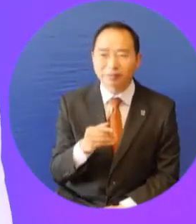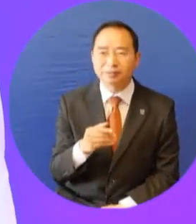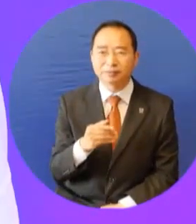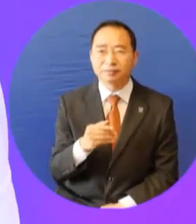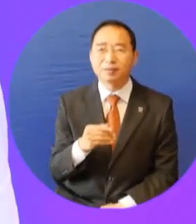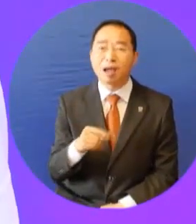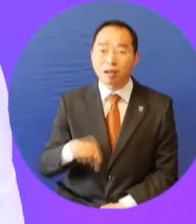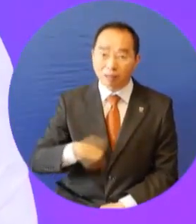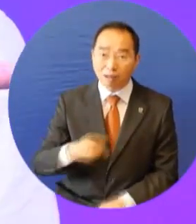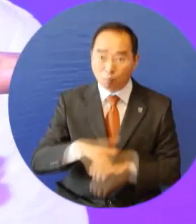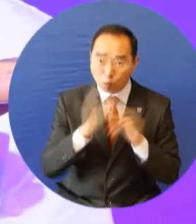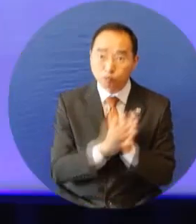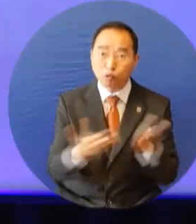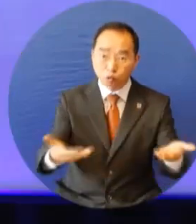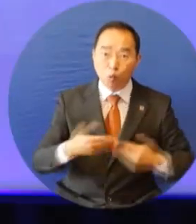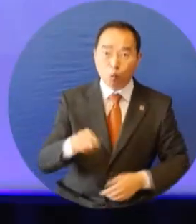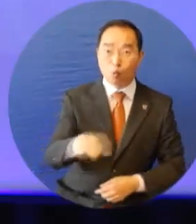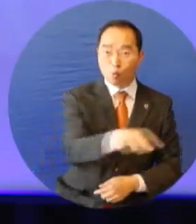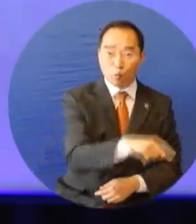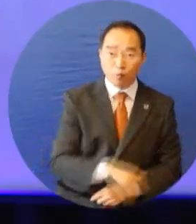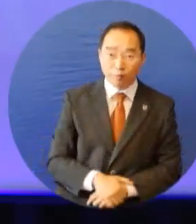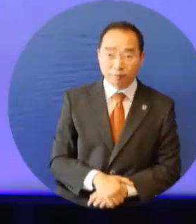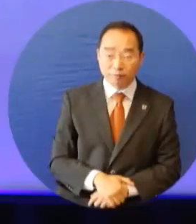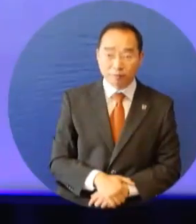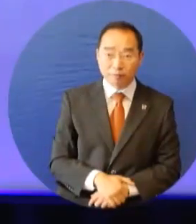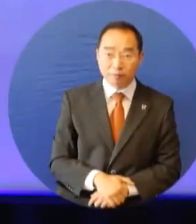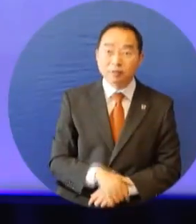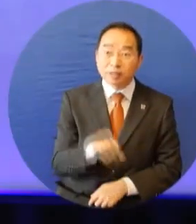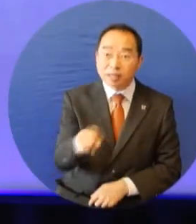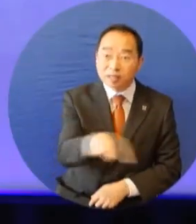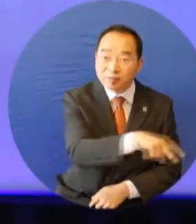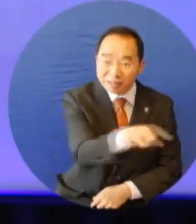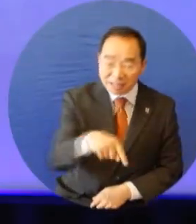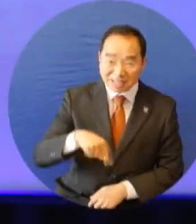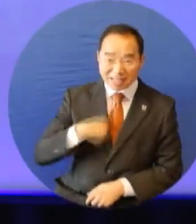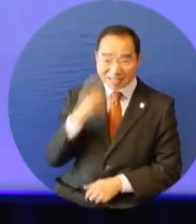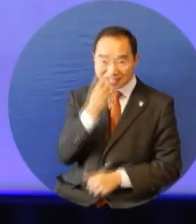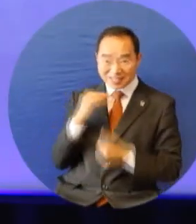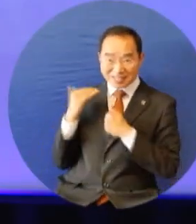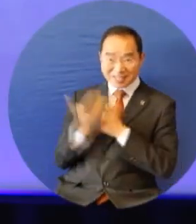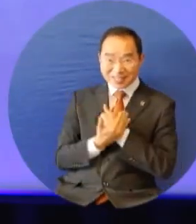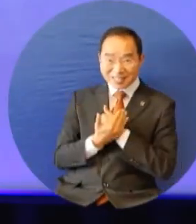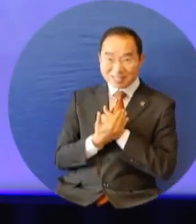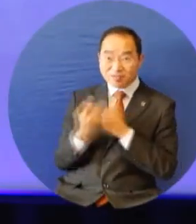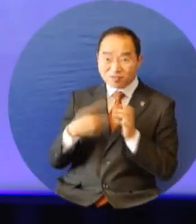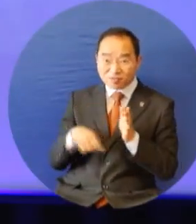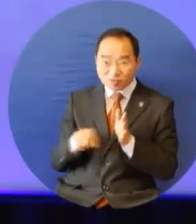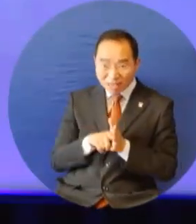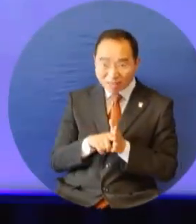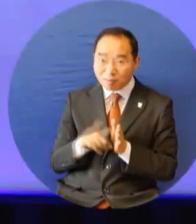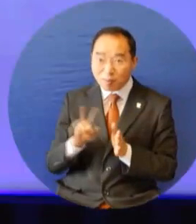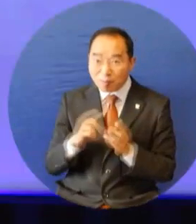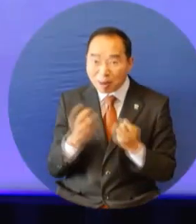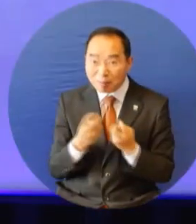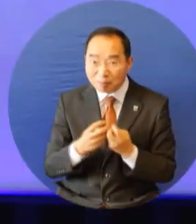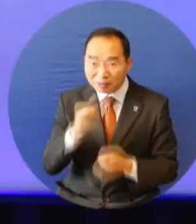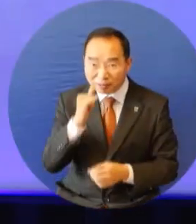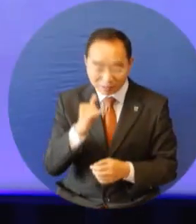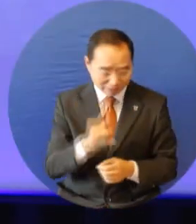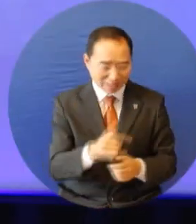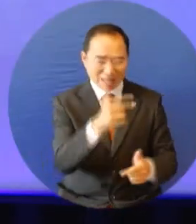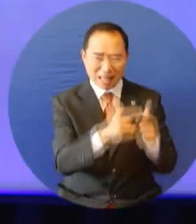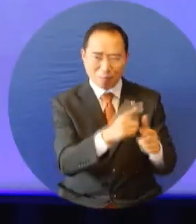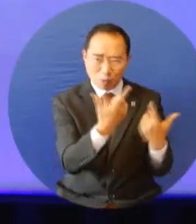그냥 겸허하고 겸손하게 자기를 싹 이렇게 내주는 거예요. 근데 이제 중요한 건 자기를 지키기 위해서 식물이